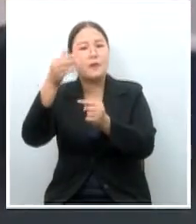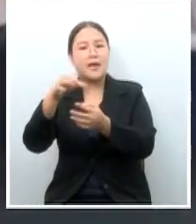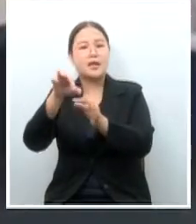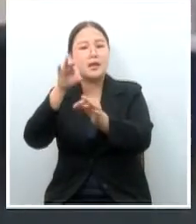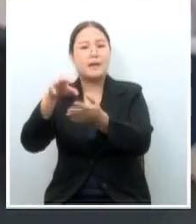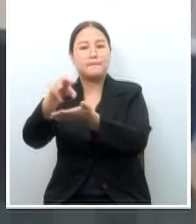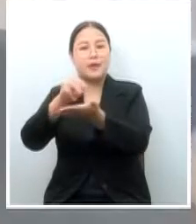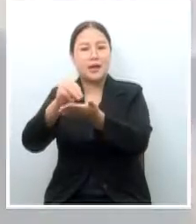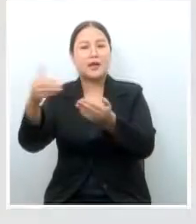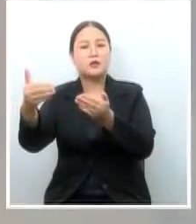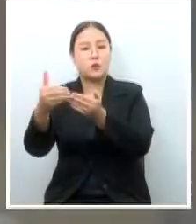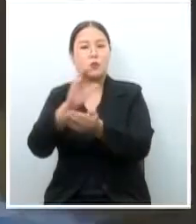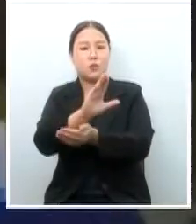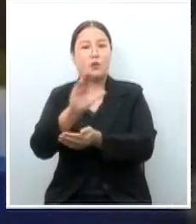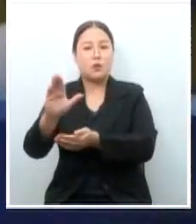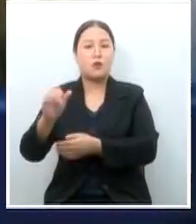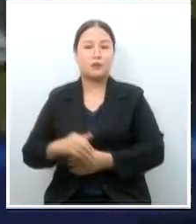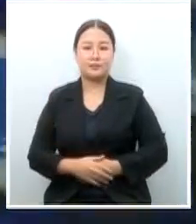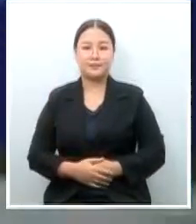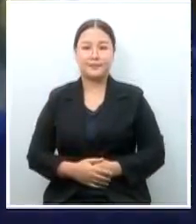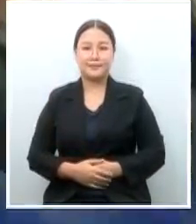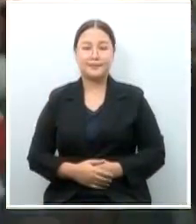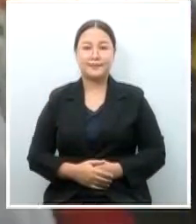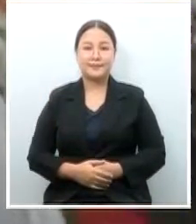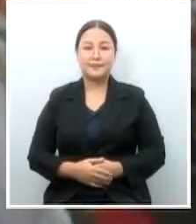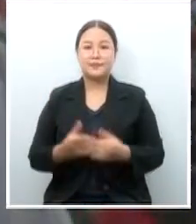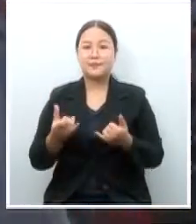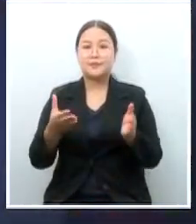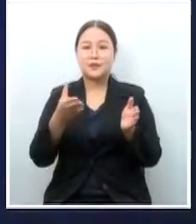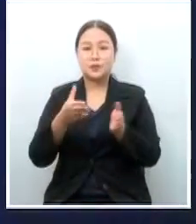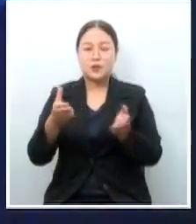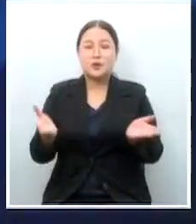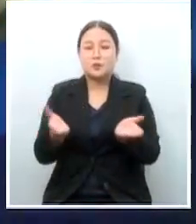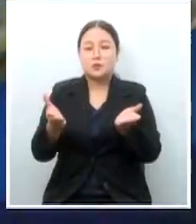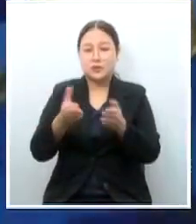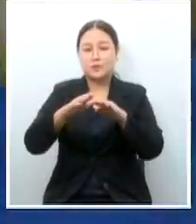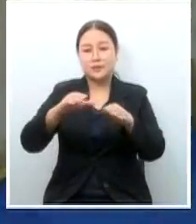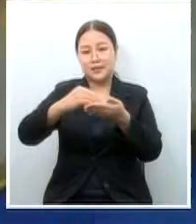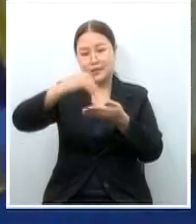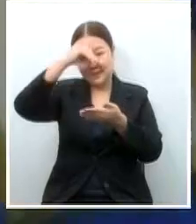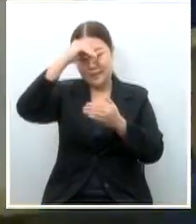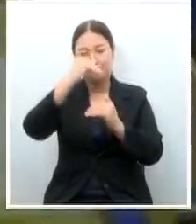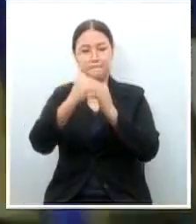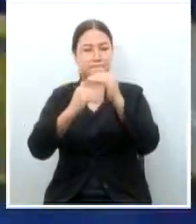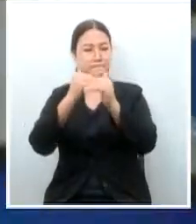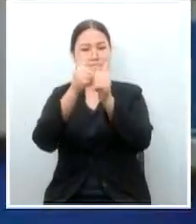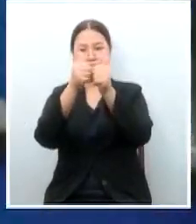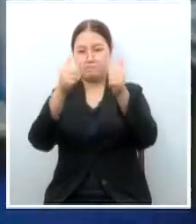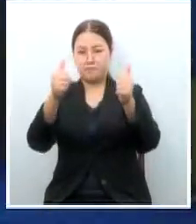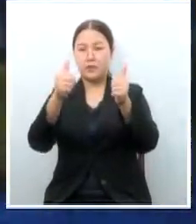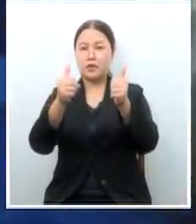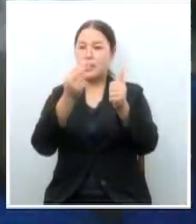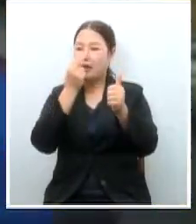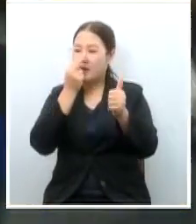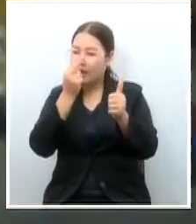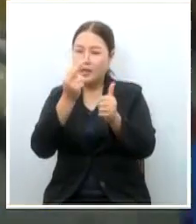พทั้งนี้การส่งเสริมให้นักเรียนได้รับการพัฒนาอย่างต่อเนื่องทำให้ผลงานเป็นที่ประจักษ์ทั้งใน